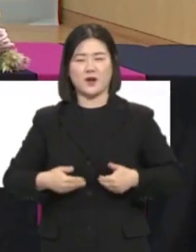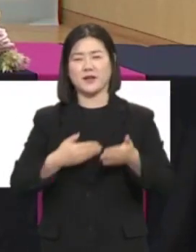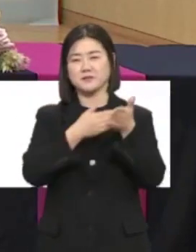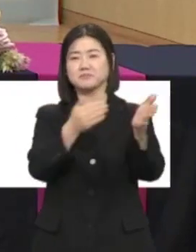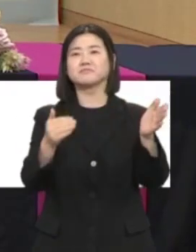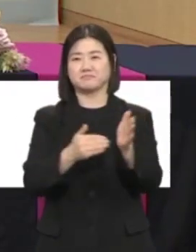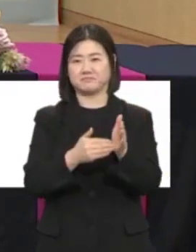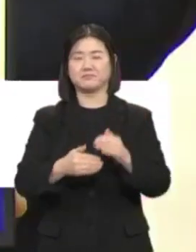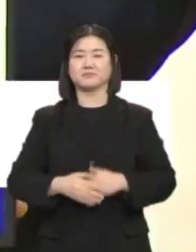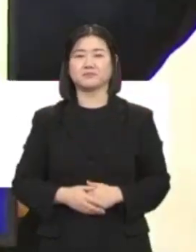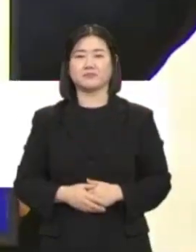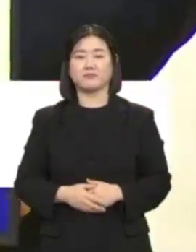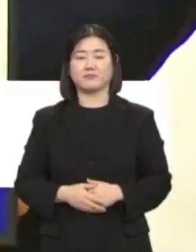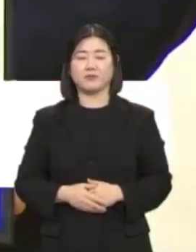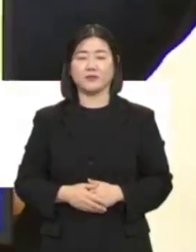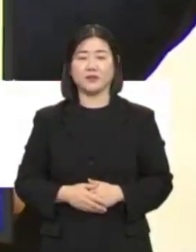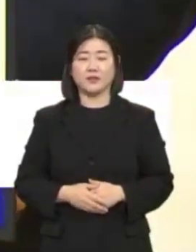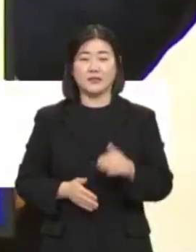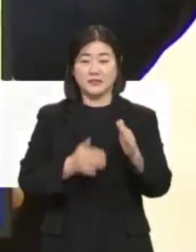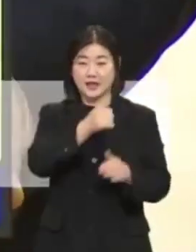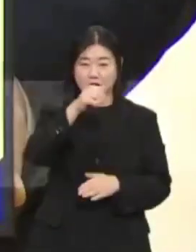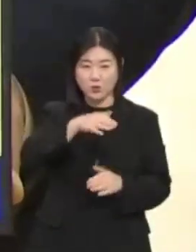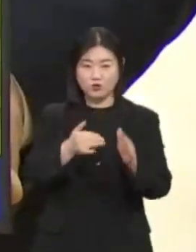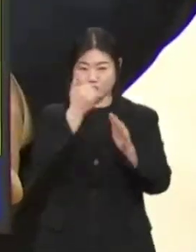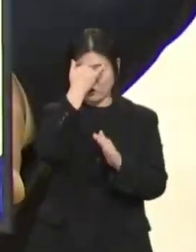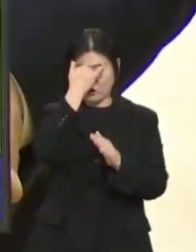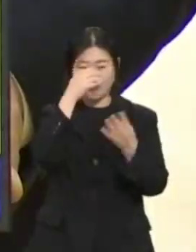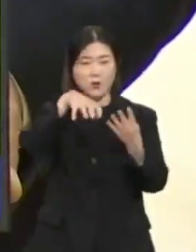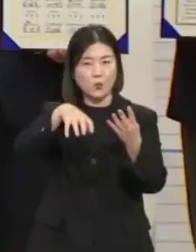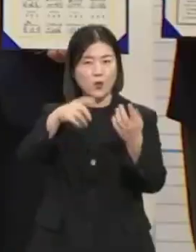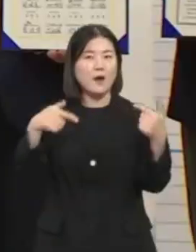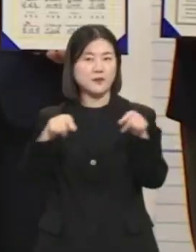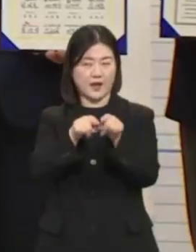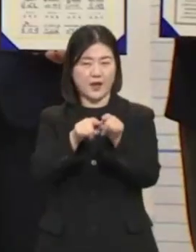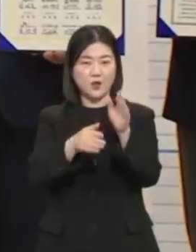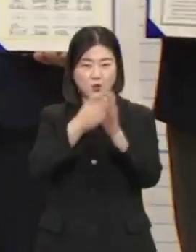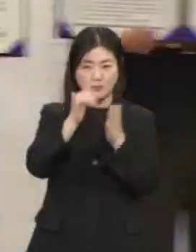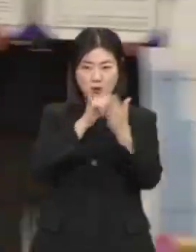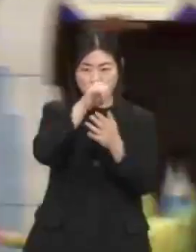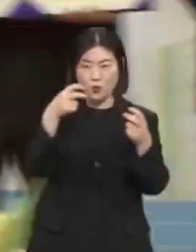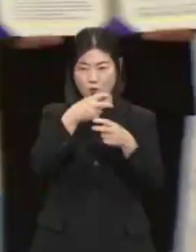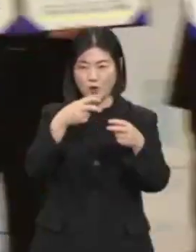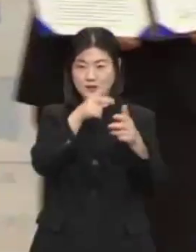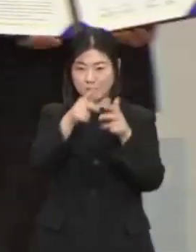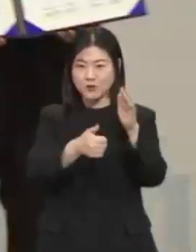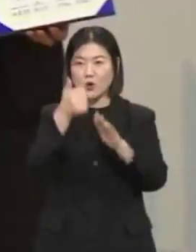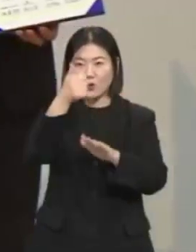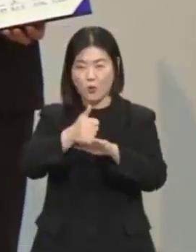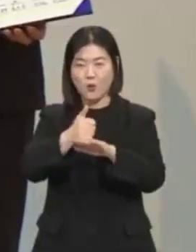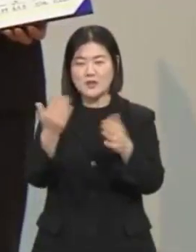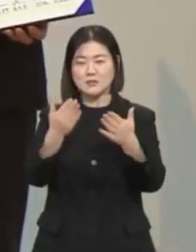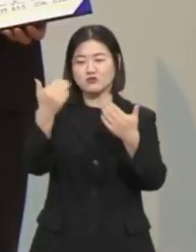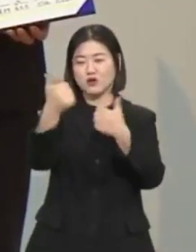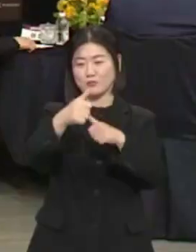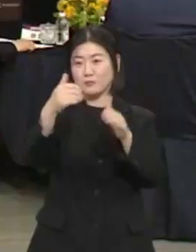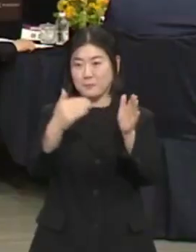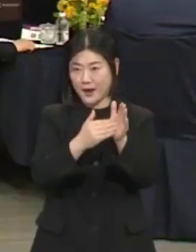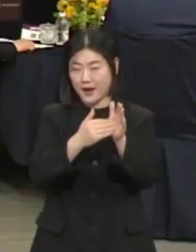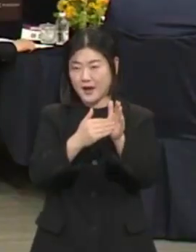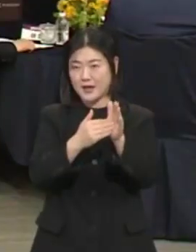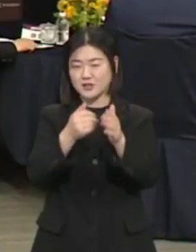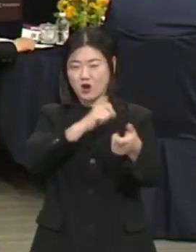의견도 함께 나왔습니다 세종 씨는 충청권 내개 시도와 함께 도심 항공 교통망 사업 성공을 위해 실무 협의체를